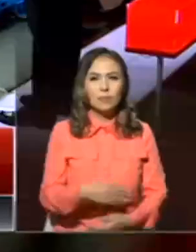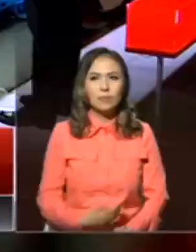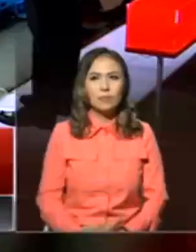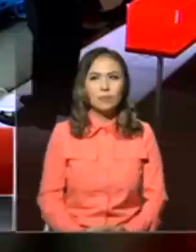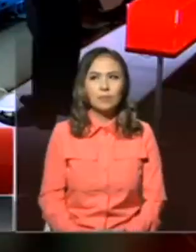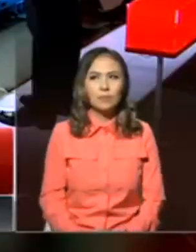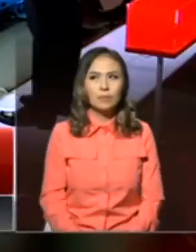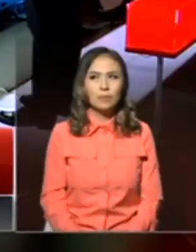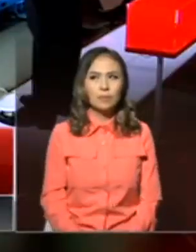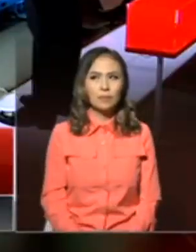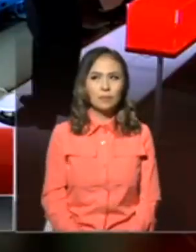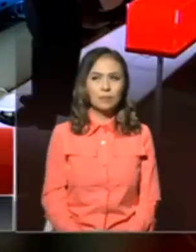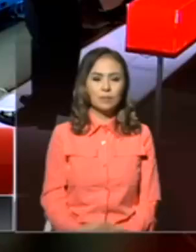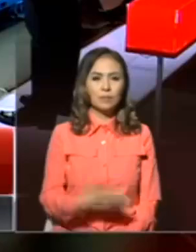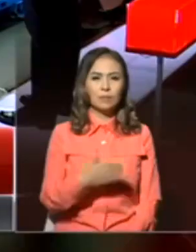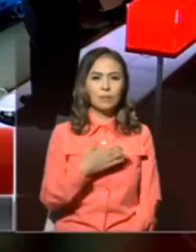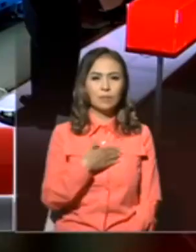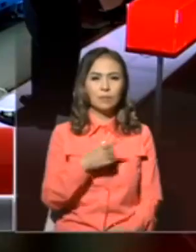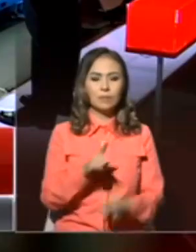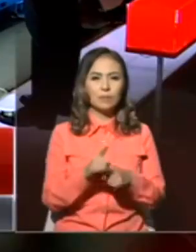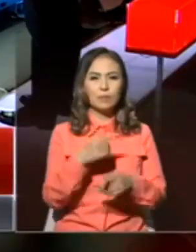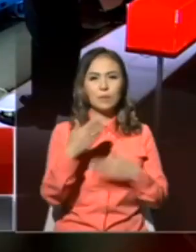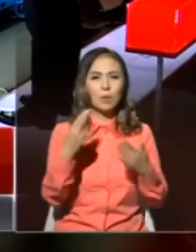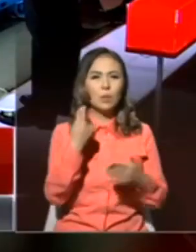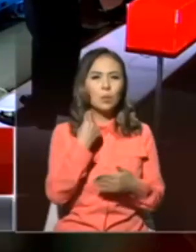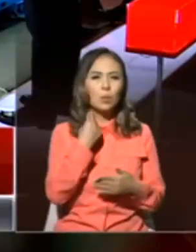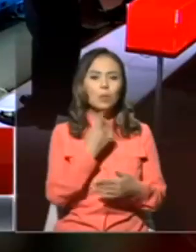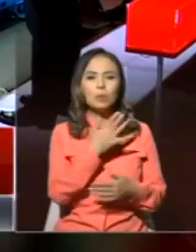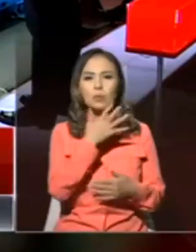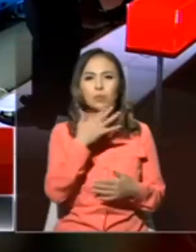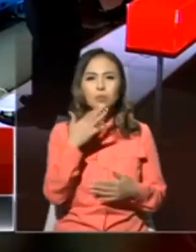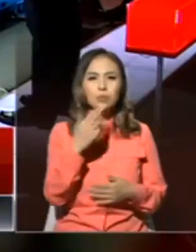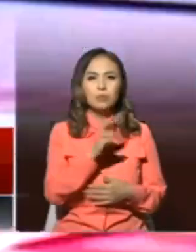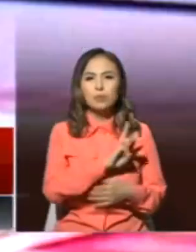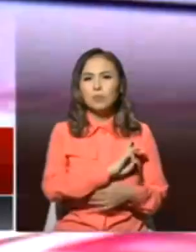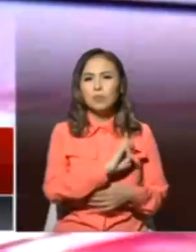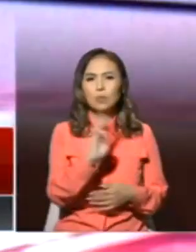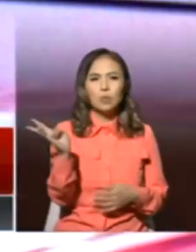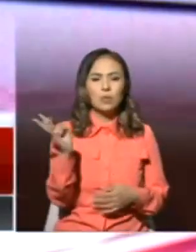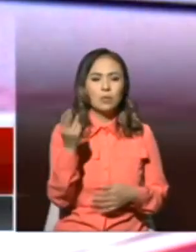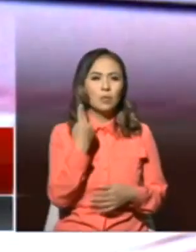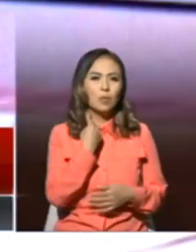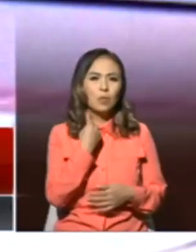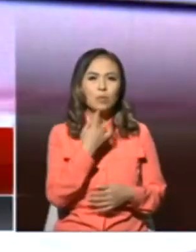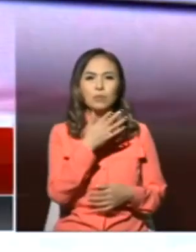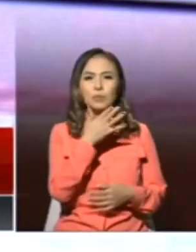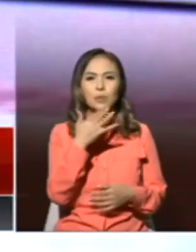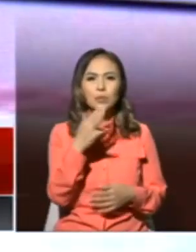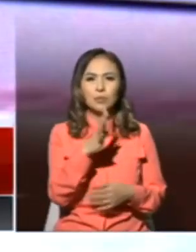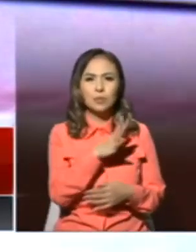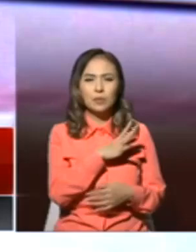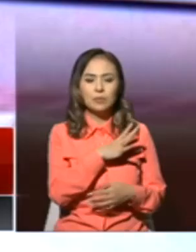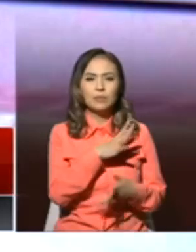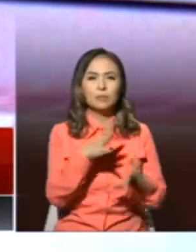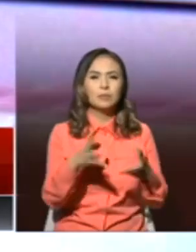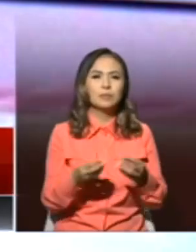айтқанда. Өйткені менде жан жақтан қарыз, миллиондаған қарыздар жатты. Сол миллиондаған